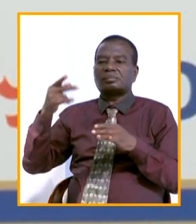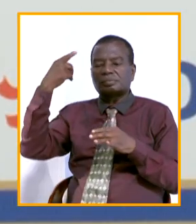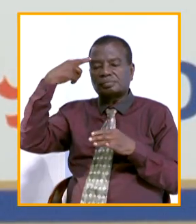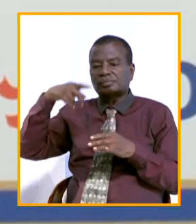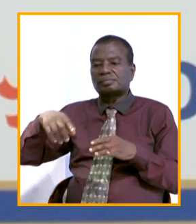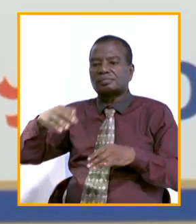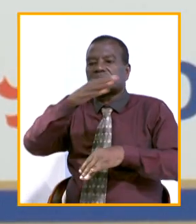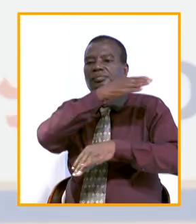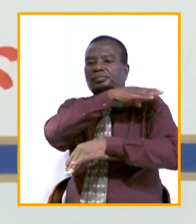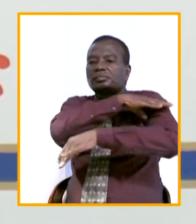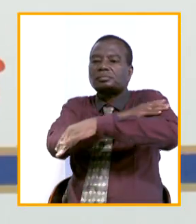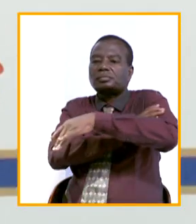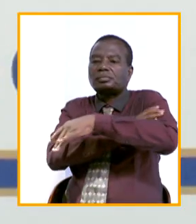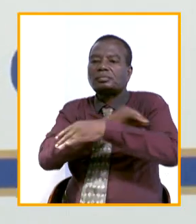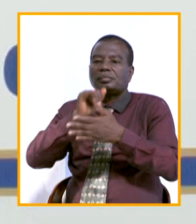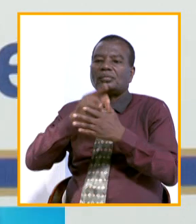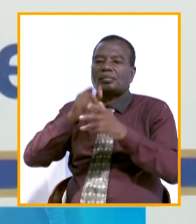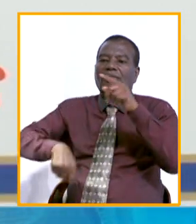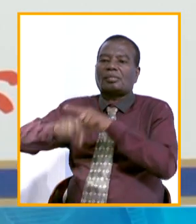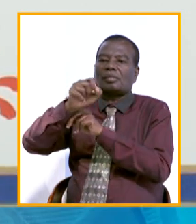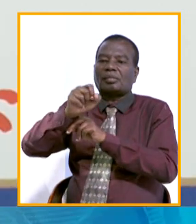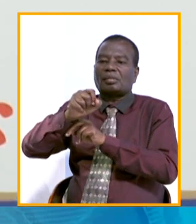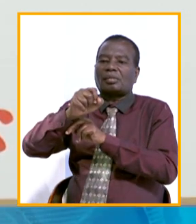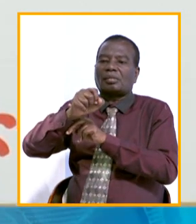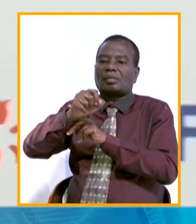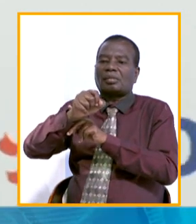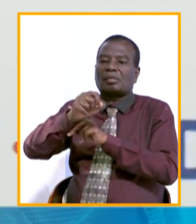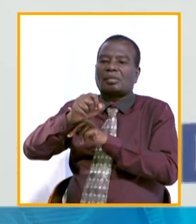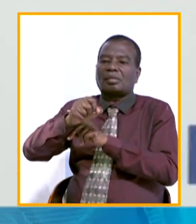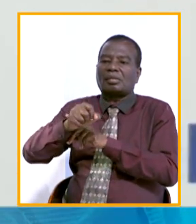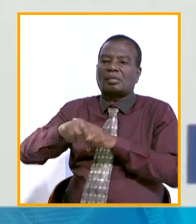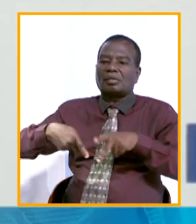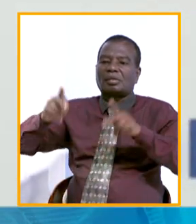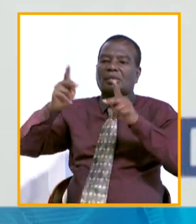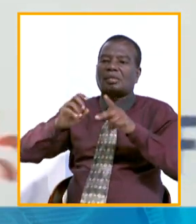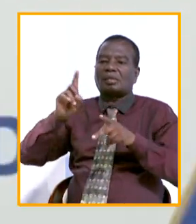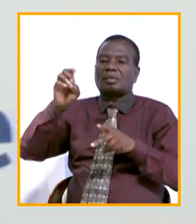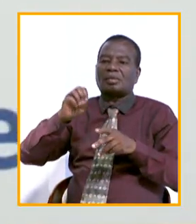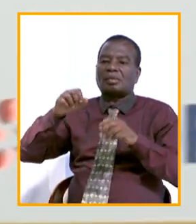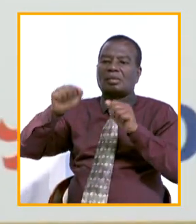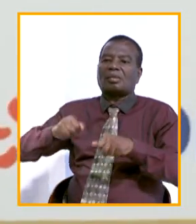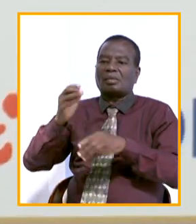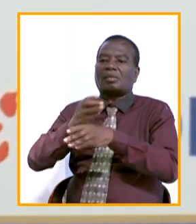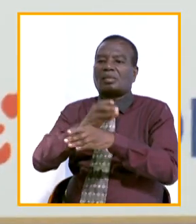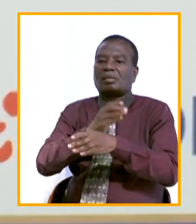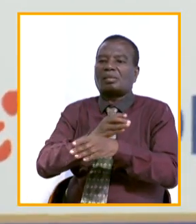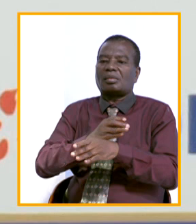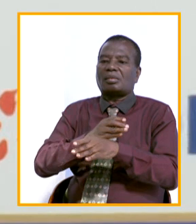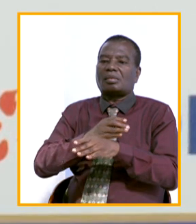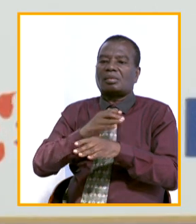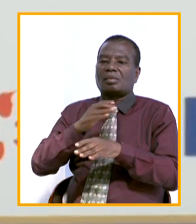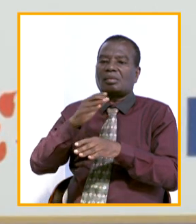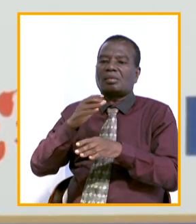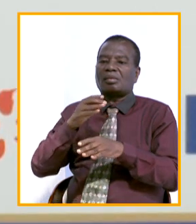son capitaine, Serge Jourier. C'est un match qui peut nous permettre à nous de pouvoir progresser sur beaucoup de